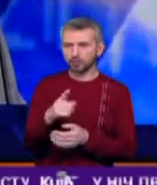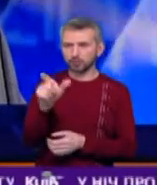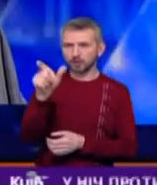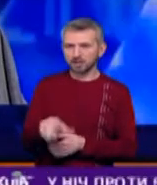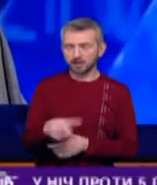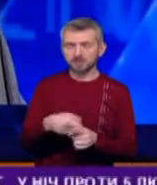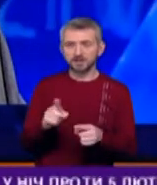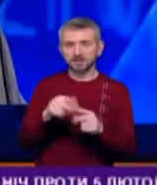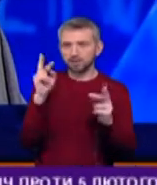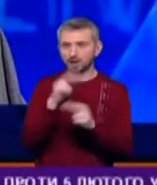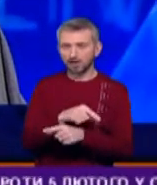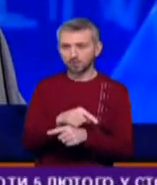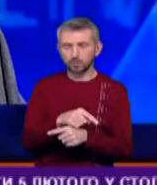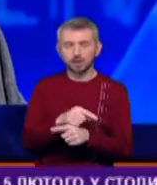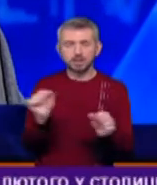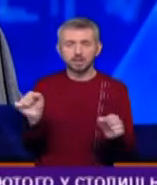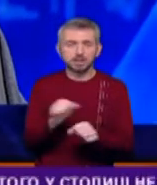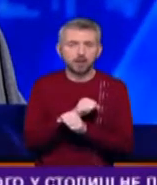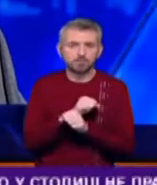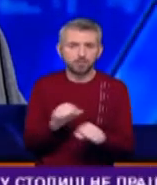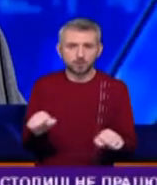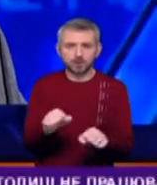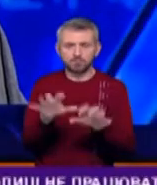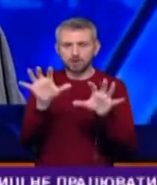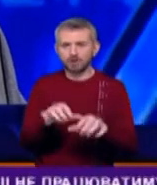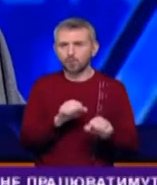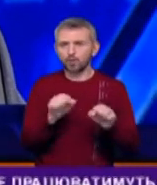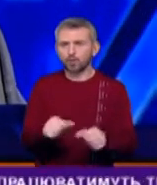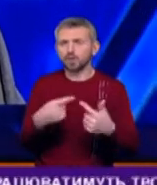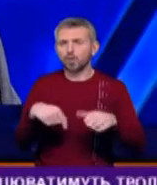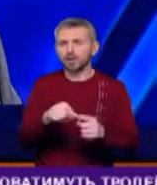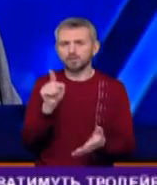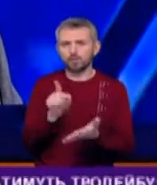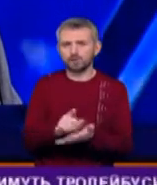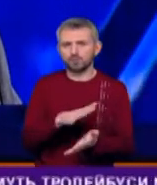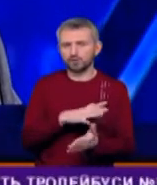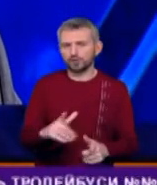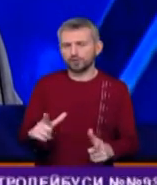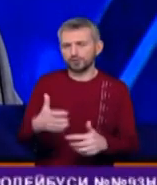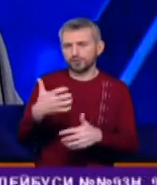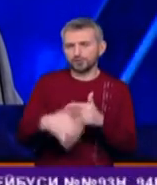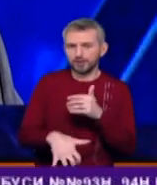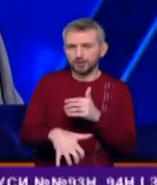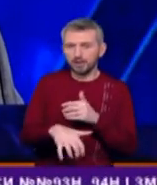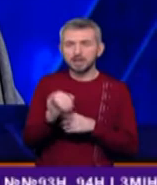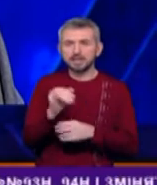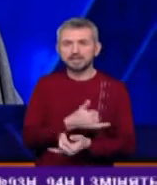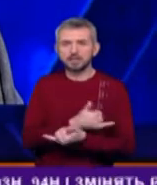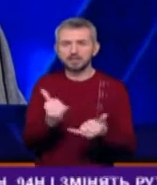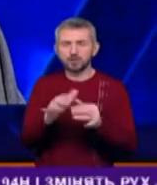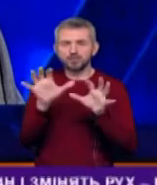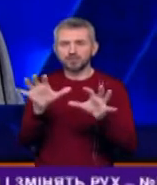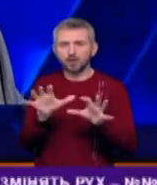І це неправильно, неприпустимо. Правоохоронні органи теж повинні бути осторонь цього процесу і забезпечувати їхню